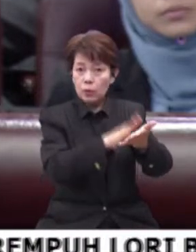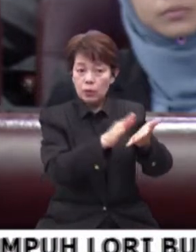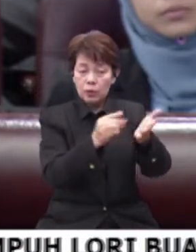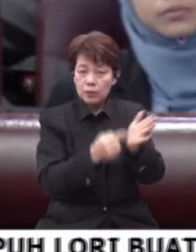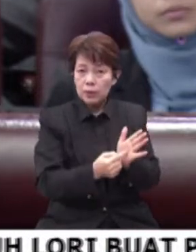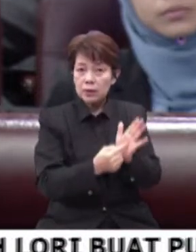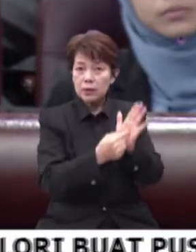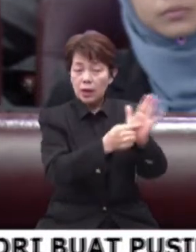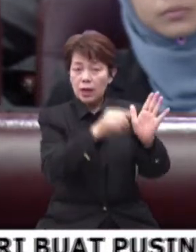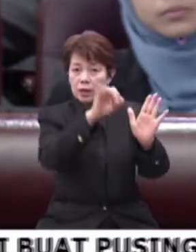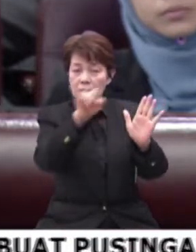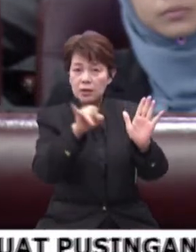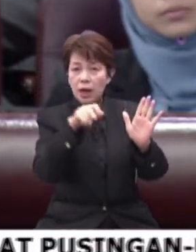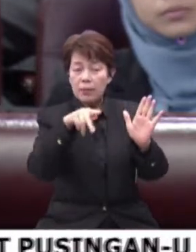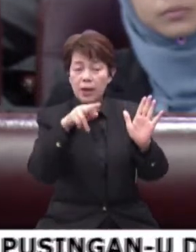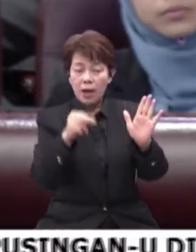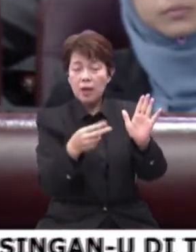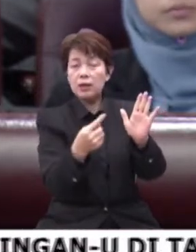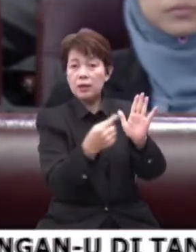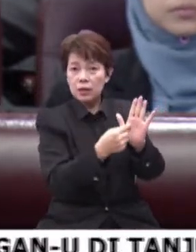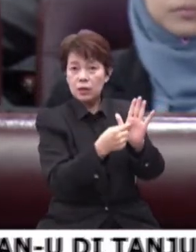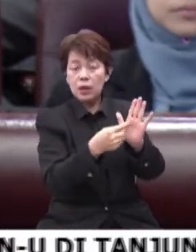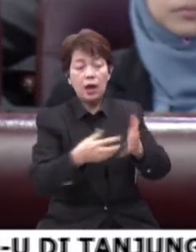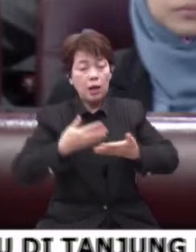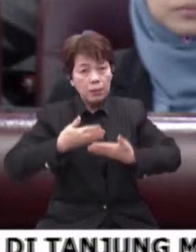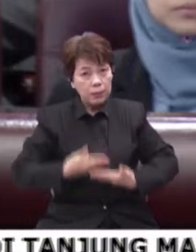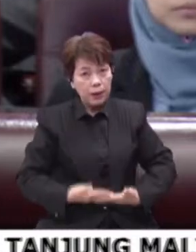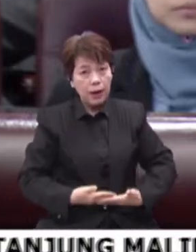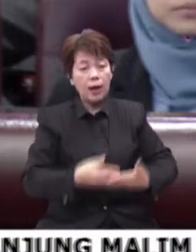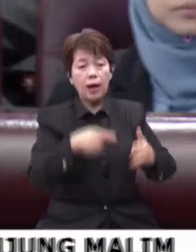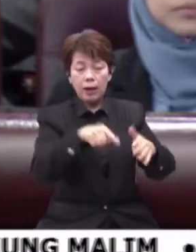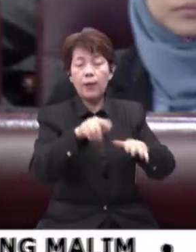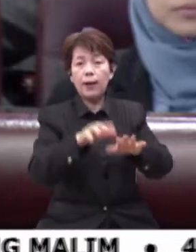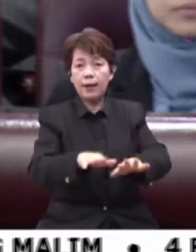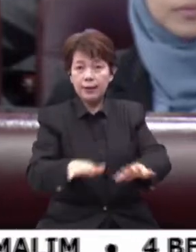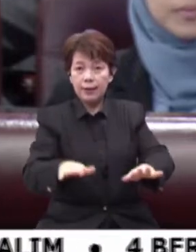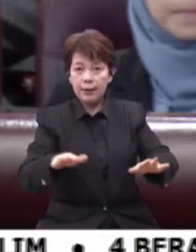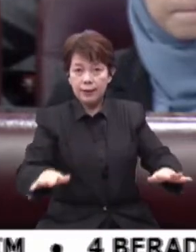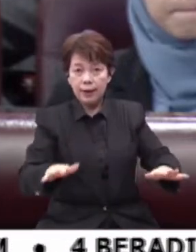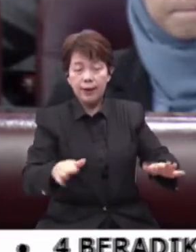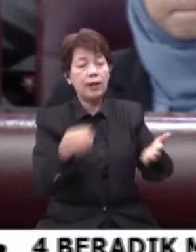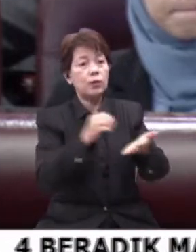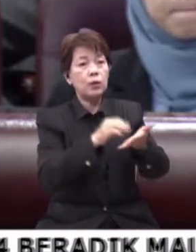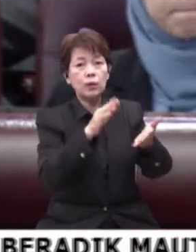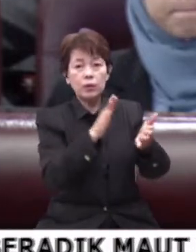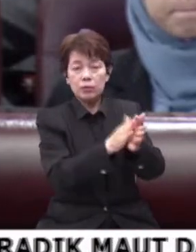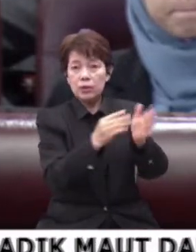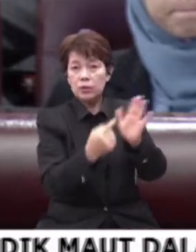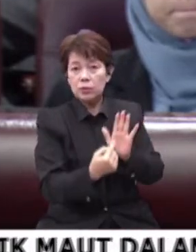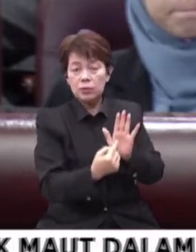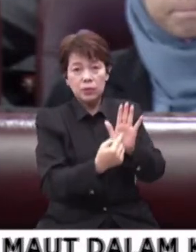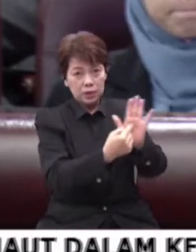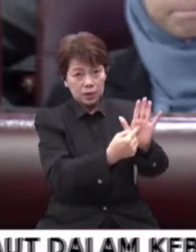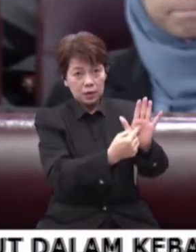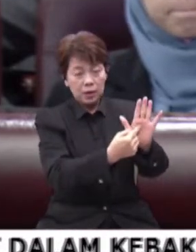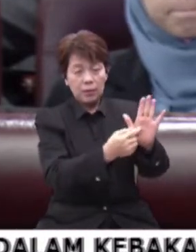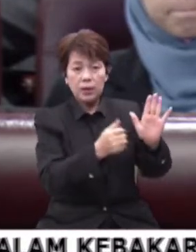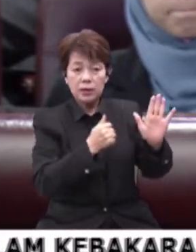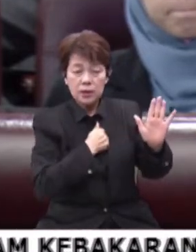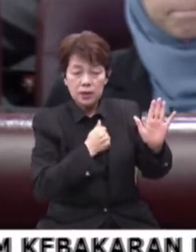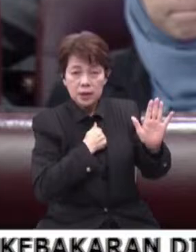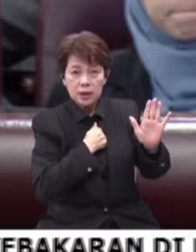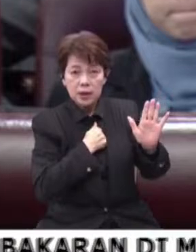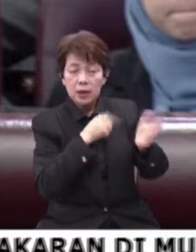jpn bagi seorang urusan berkaitan keranda dokiman tersebut adalah berpecah diri yang sah